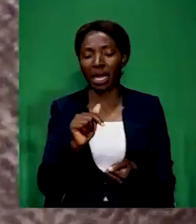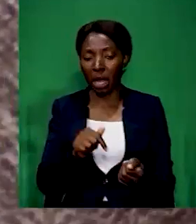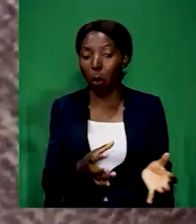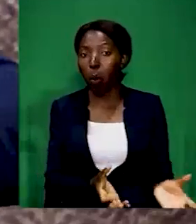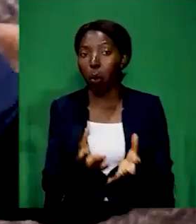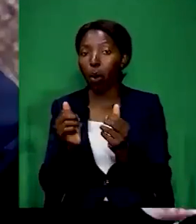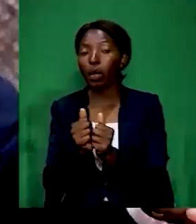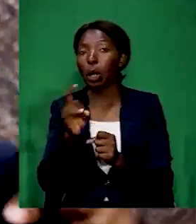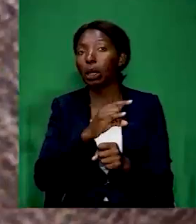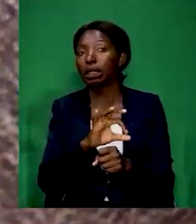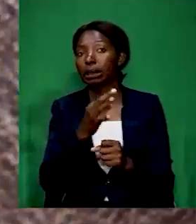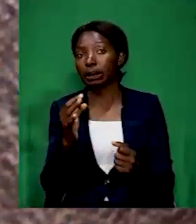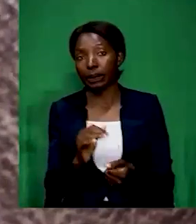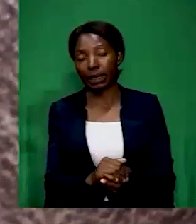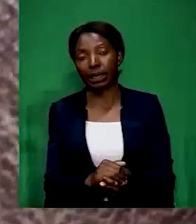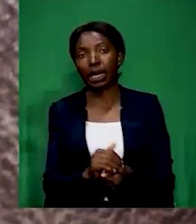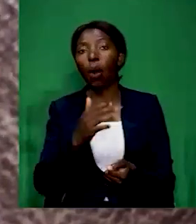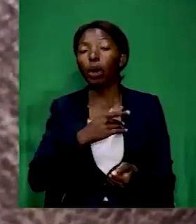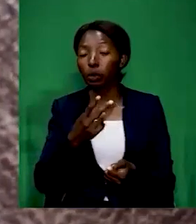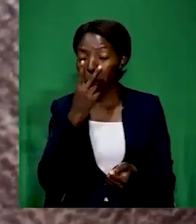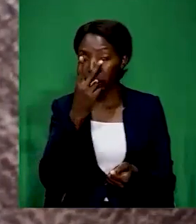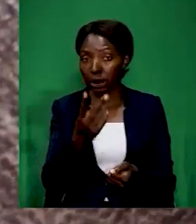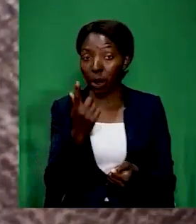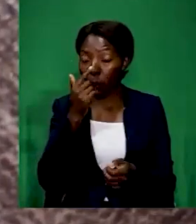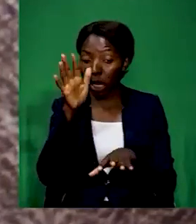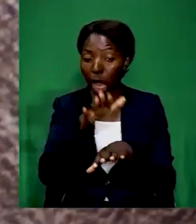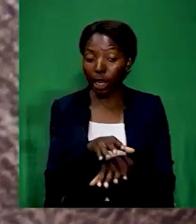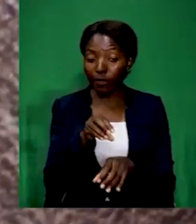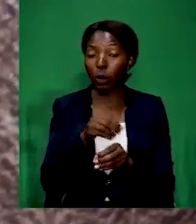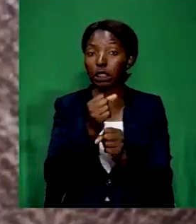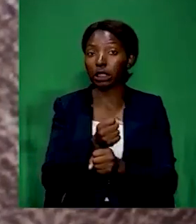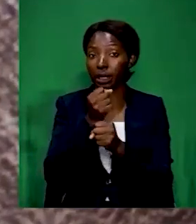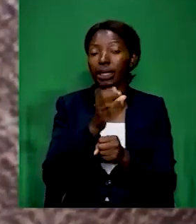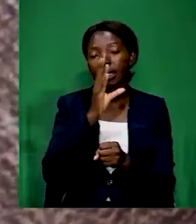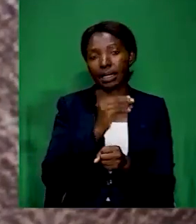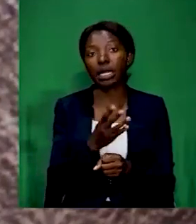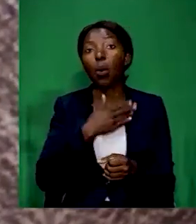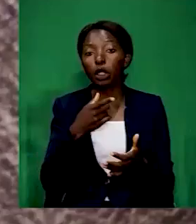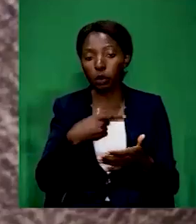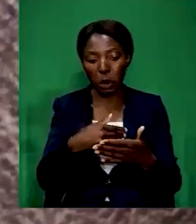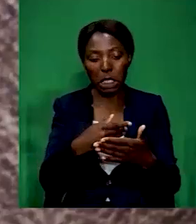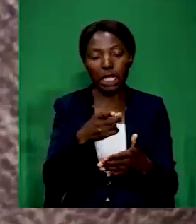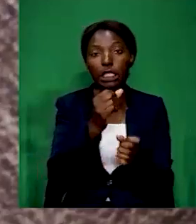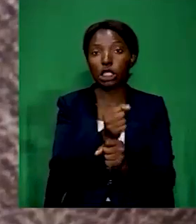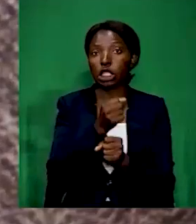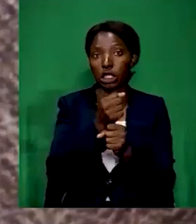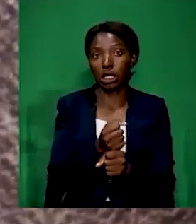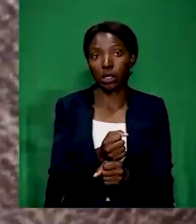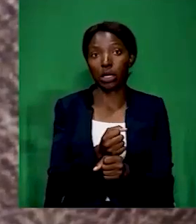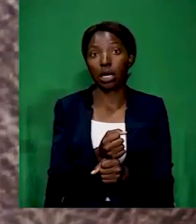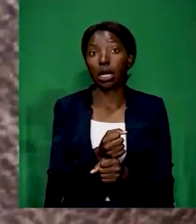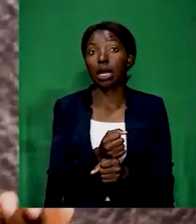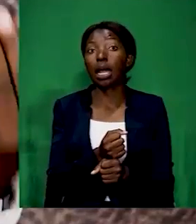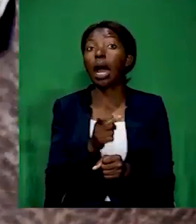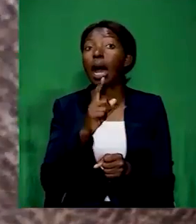atakurwa, aenda. Ndoda kuti munotise, pano shitswa pangoro, anonzi zvibatanidze nengoro. It was the Holy